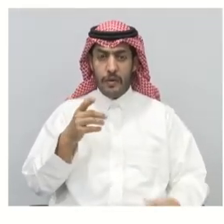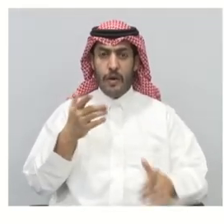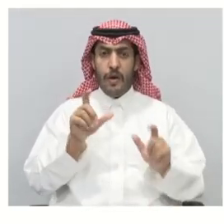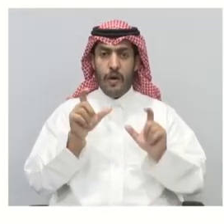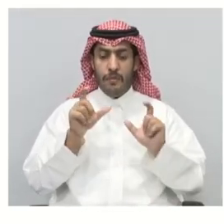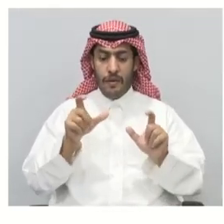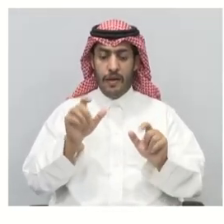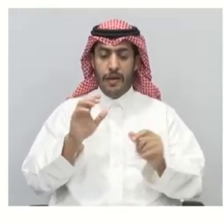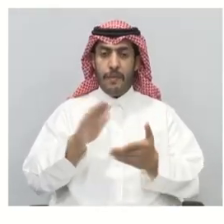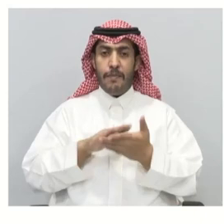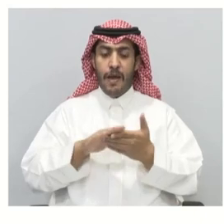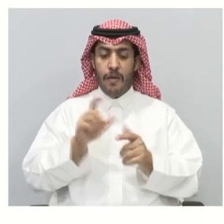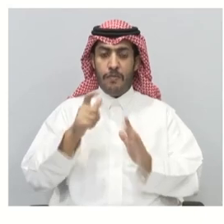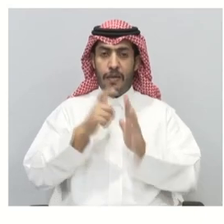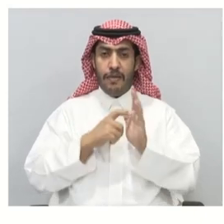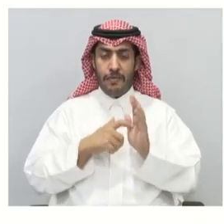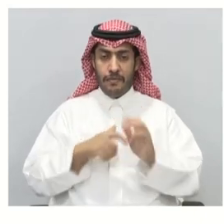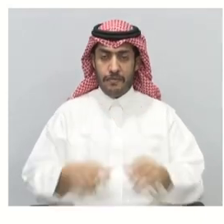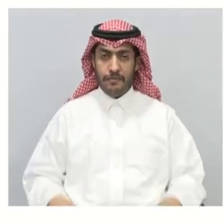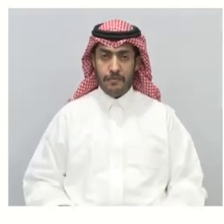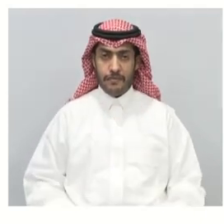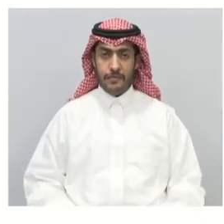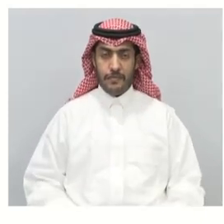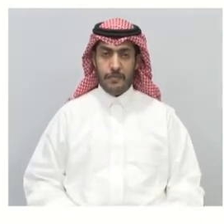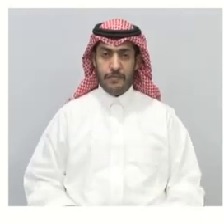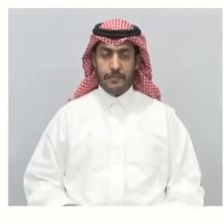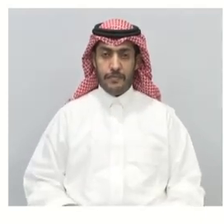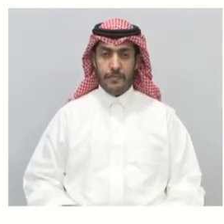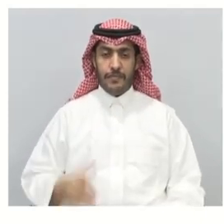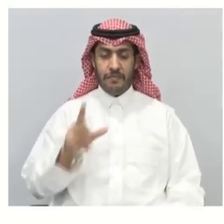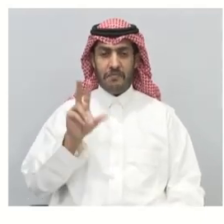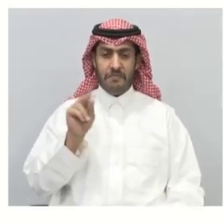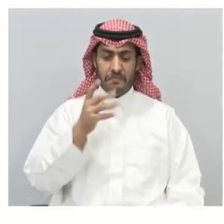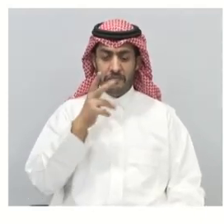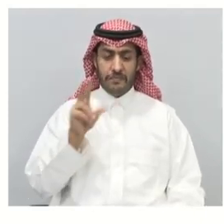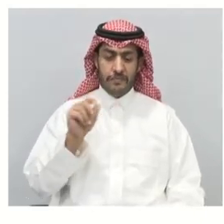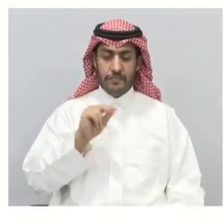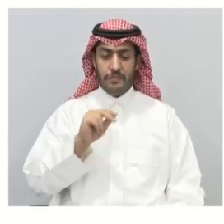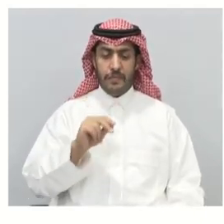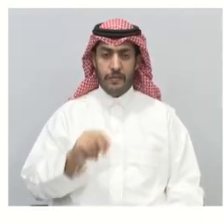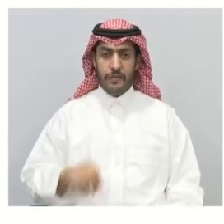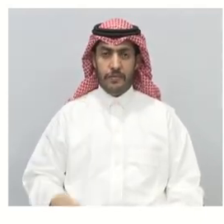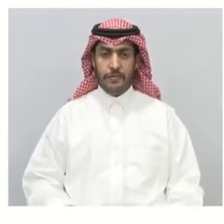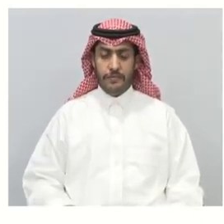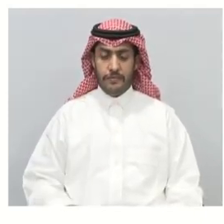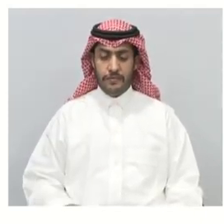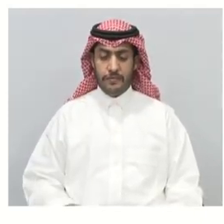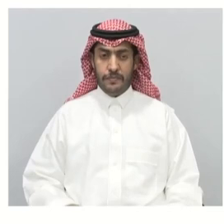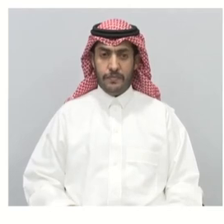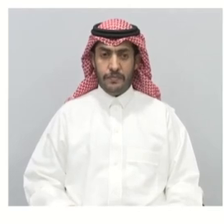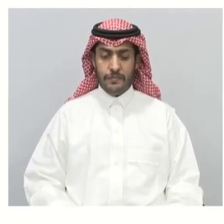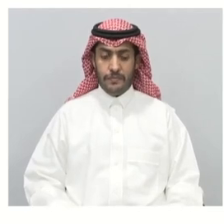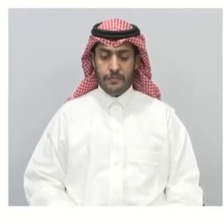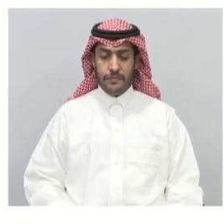منظماتها تحاكي ايضا هذه الجمله وتاتي بجمله مشابهه لهذه الجمله ماذا تقول تقول